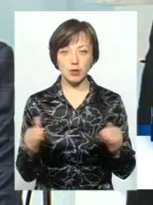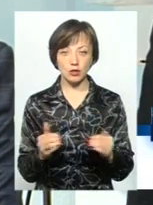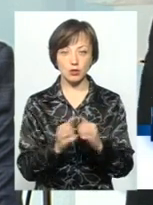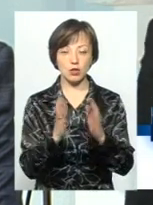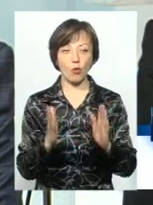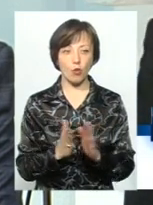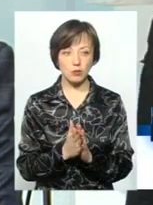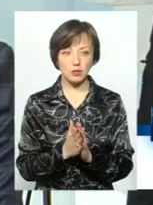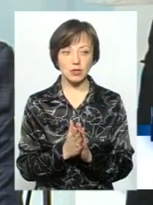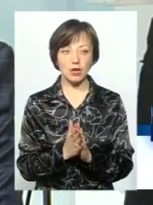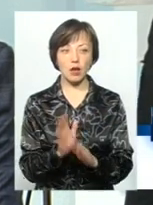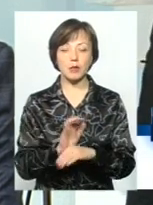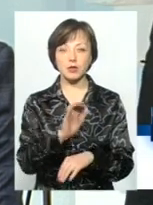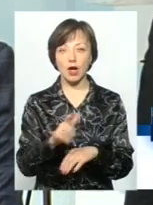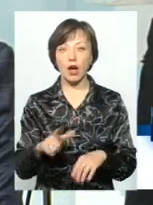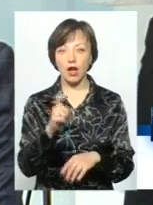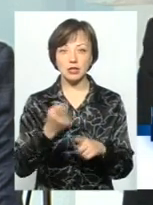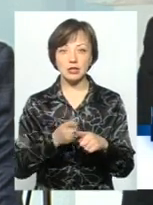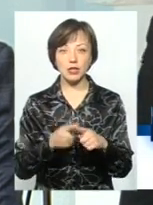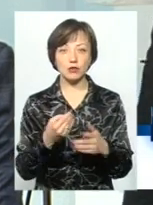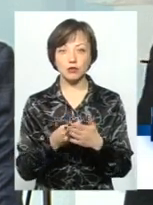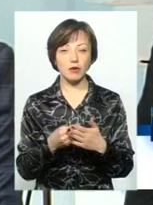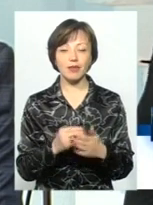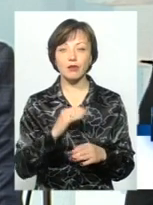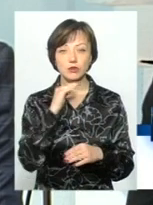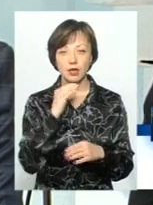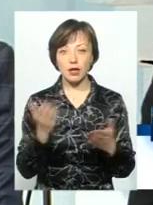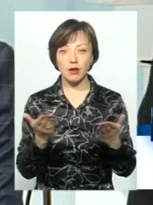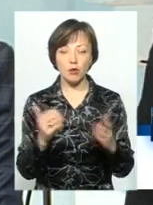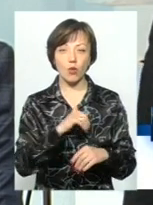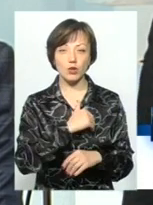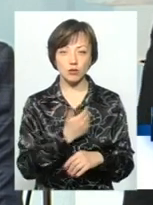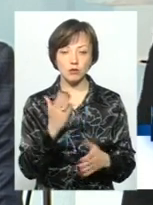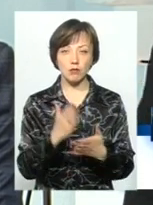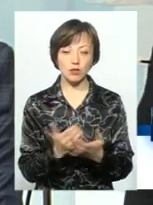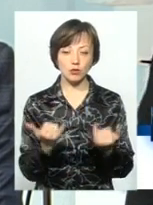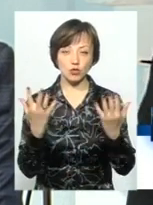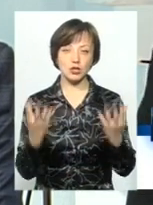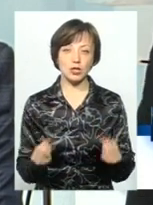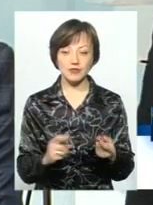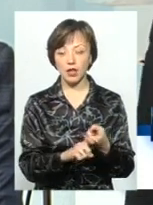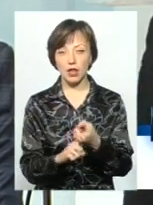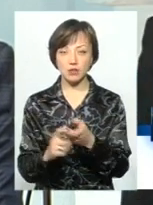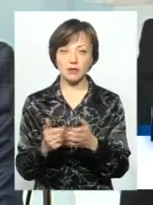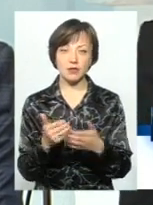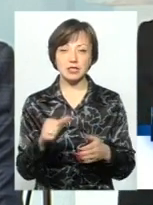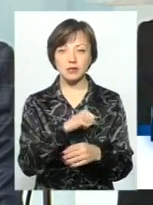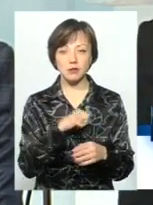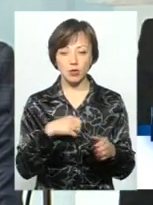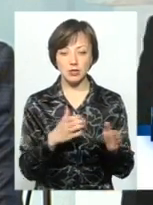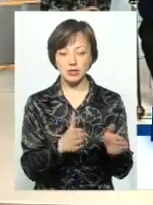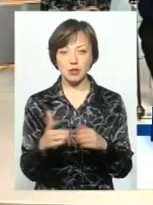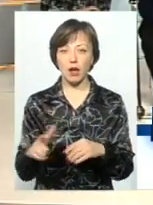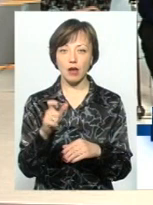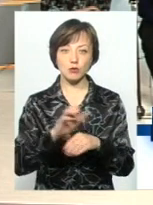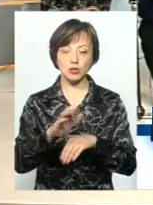обсягу протранспортованого газу ця сума була не така достатня, яка би хотілося мати на сьогоднішній день в залежності від самої системи запостачання,